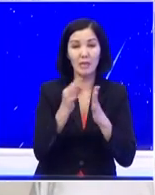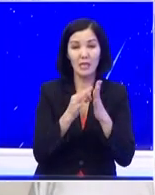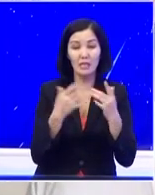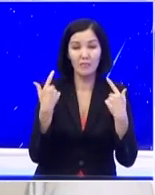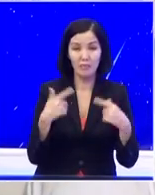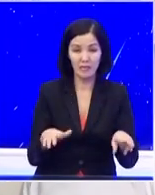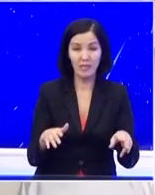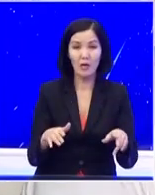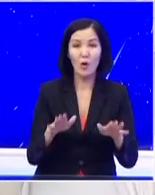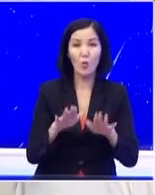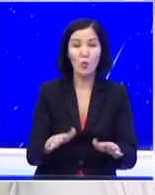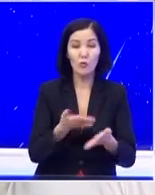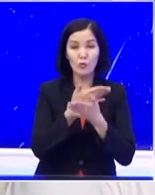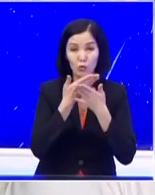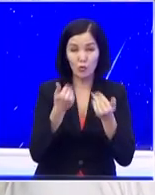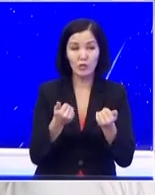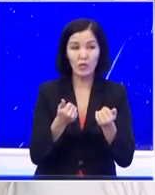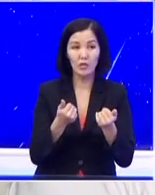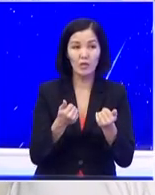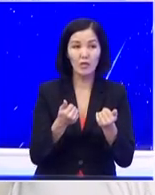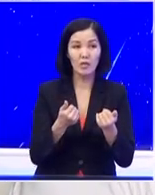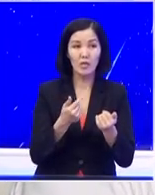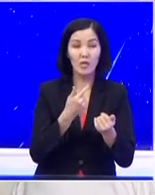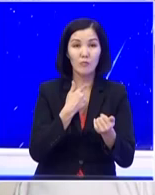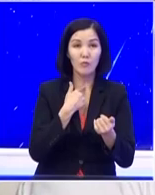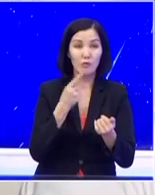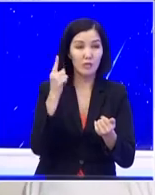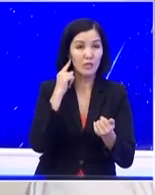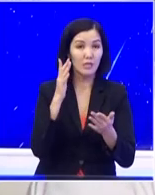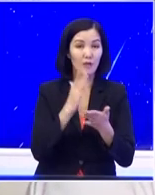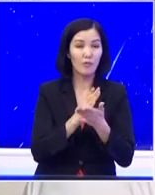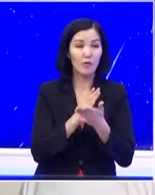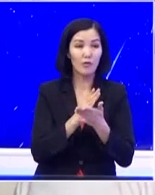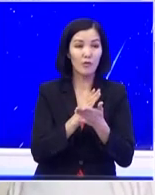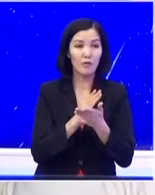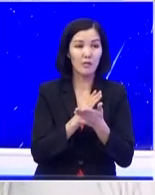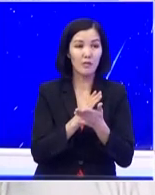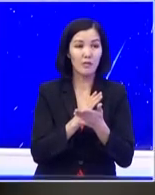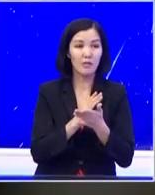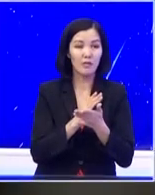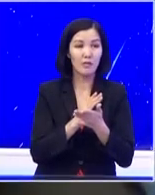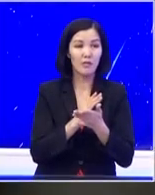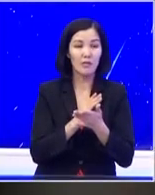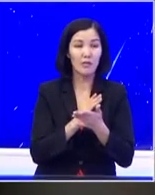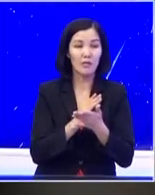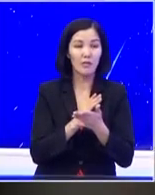сіздің балаңызға орын жоқ деді. Сонда да болса тыңдап көрек деп апарып тұрғысын, баламды тыңдады. Слухын тыңдады да, бірден әнжу